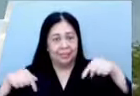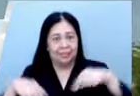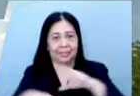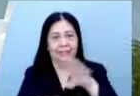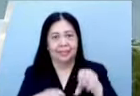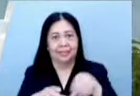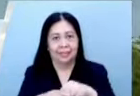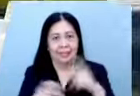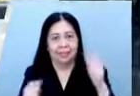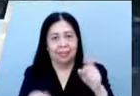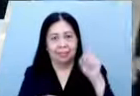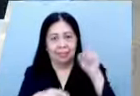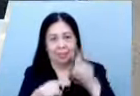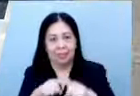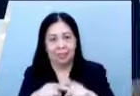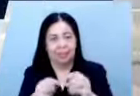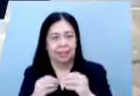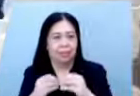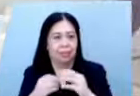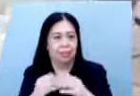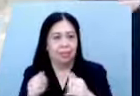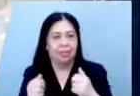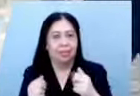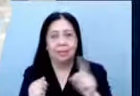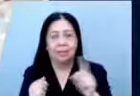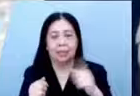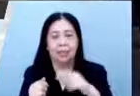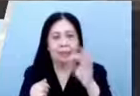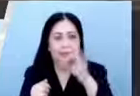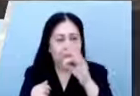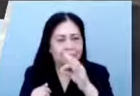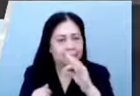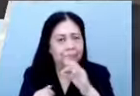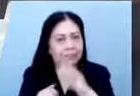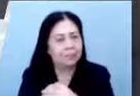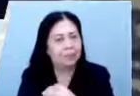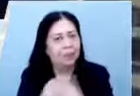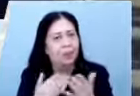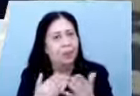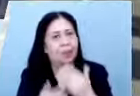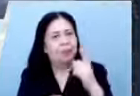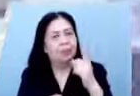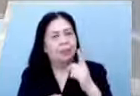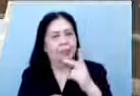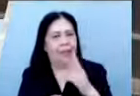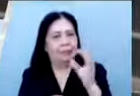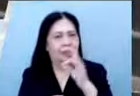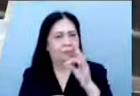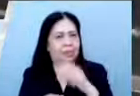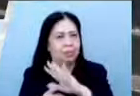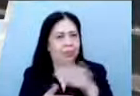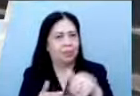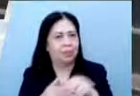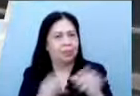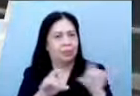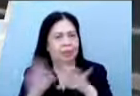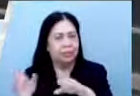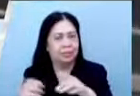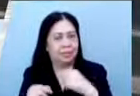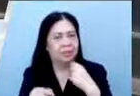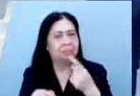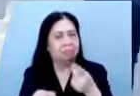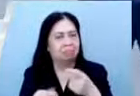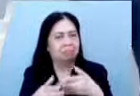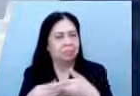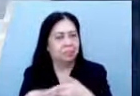sa Melbourne ang may mga dugong Pinoy. Halos kalahati ng Filipino community sa buong Australia, ayon sa aming guide mula sa gobyerno ng